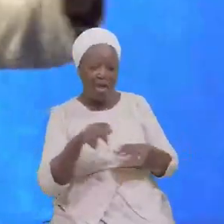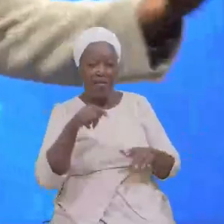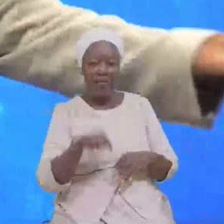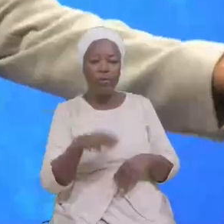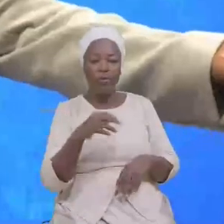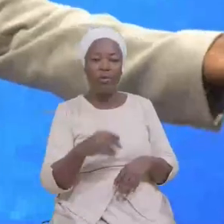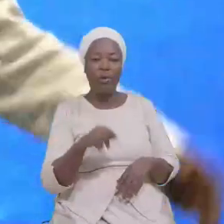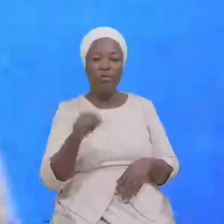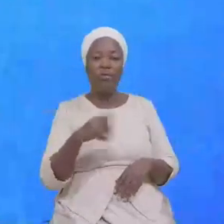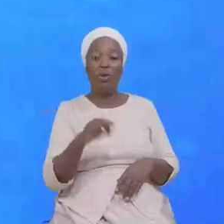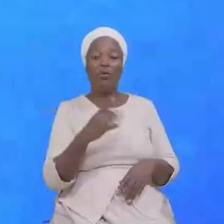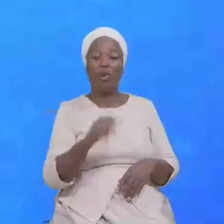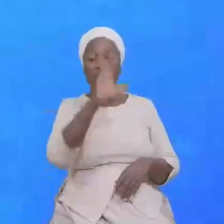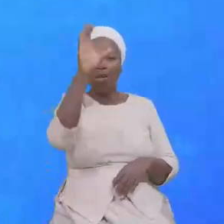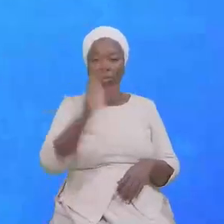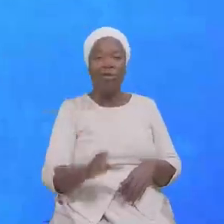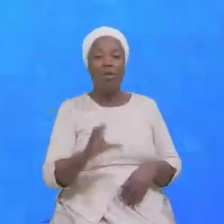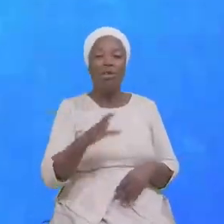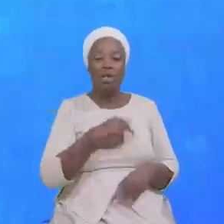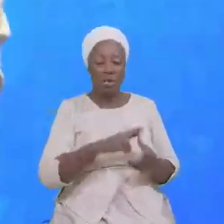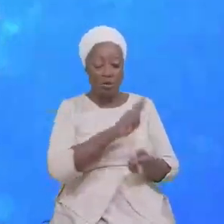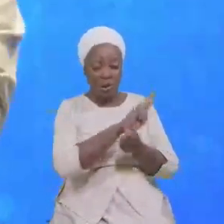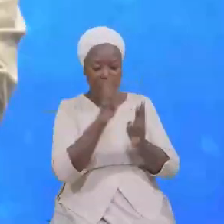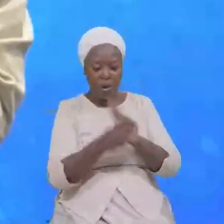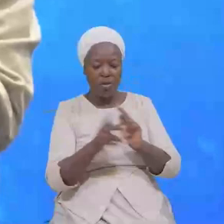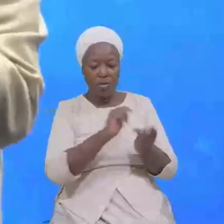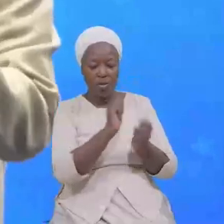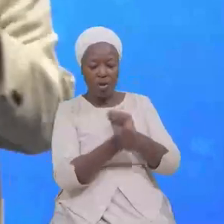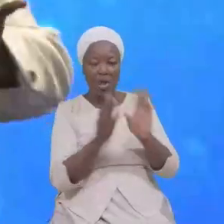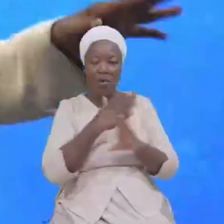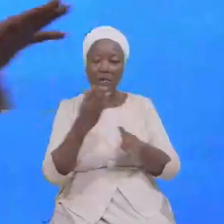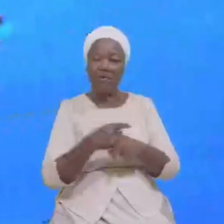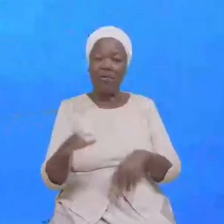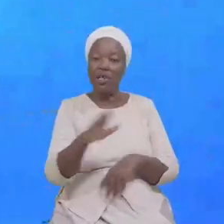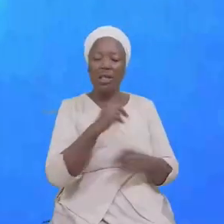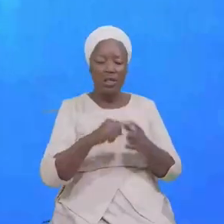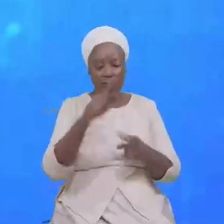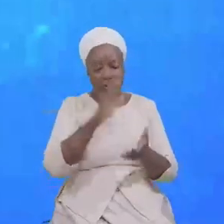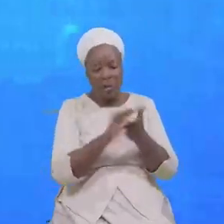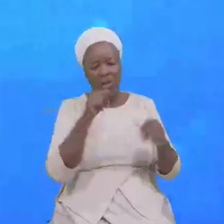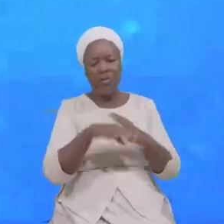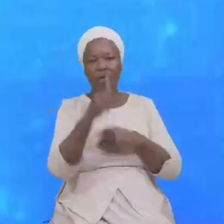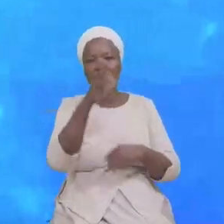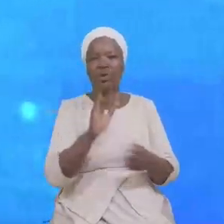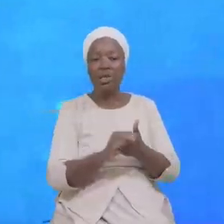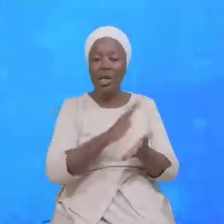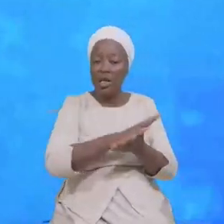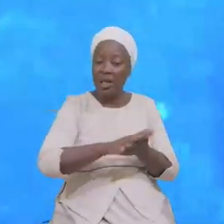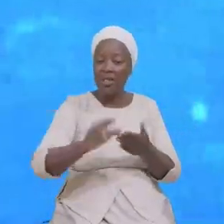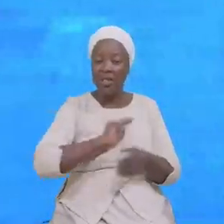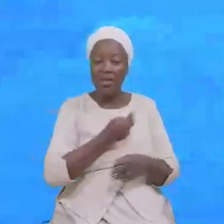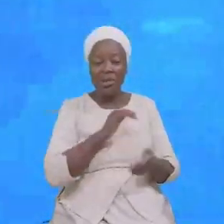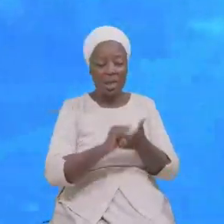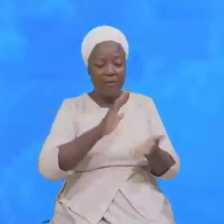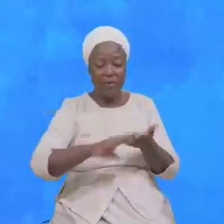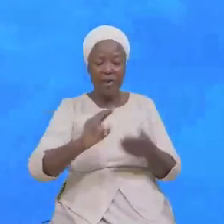croix. Tu te répands, tu te détournes de ces choses. Tu crois en Dieu qui nous purifie et nous pardonne et